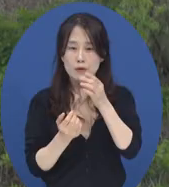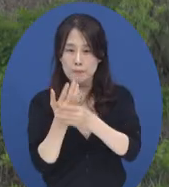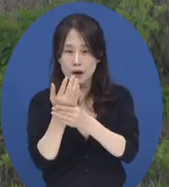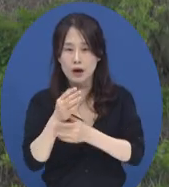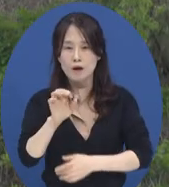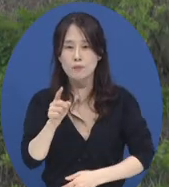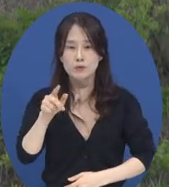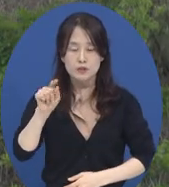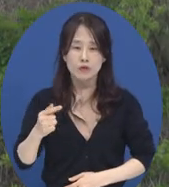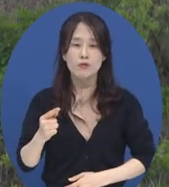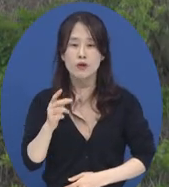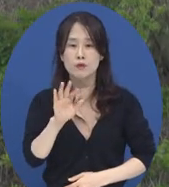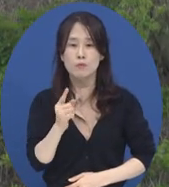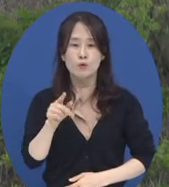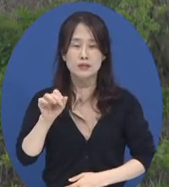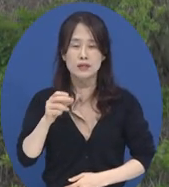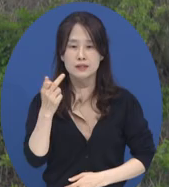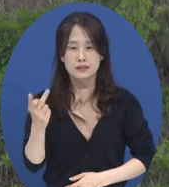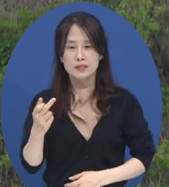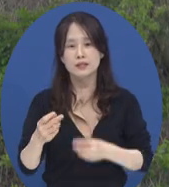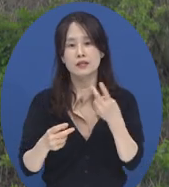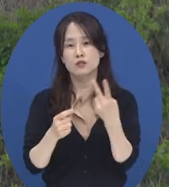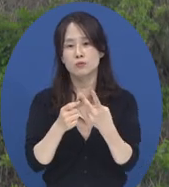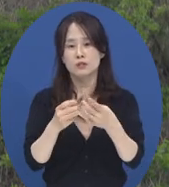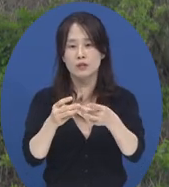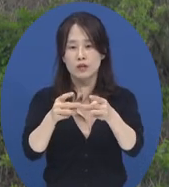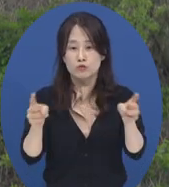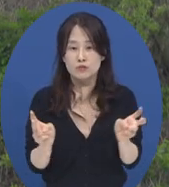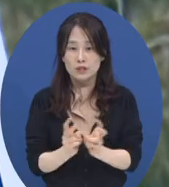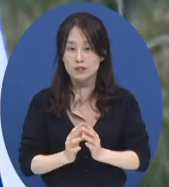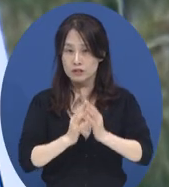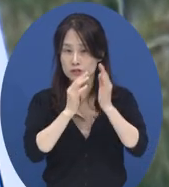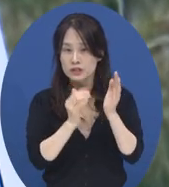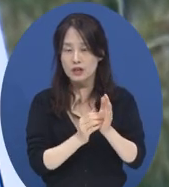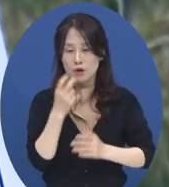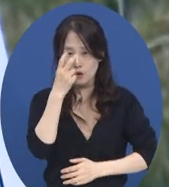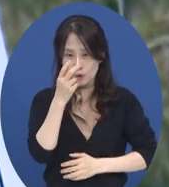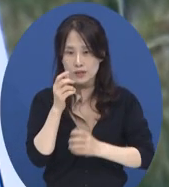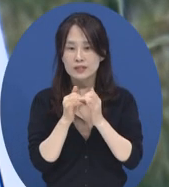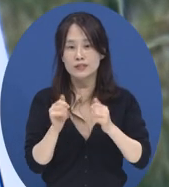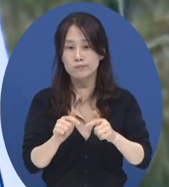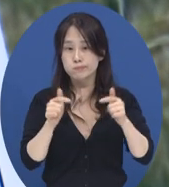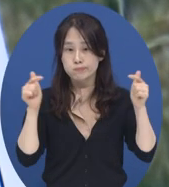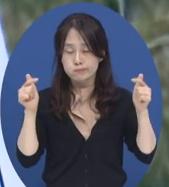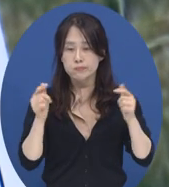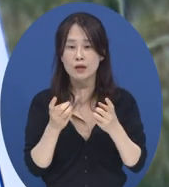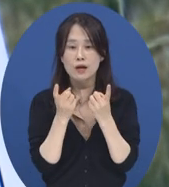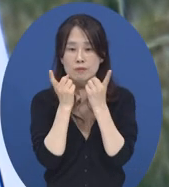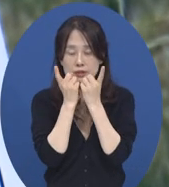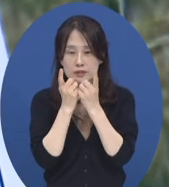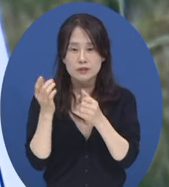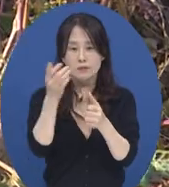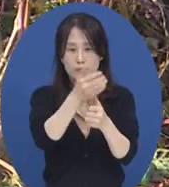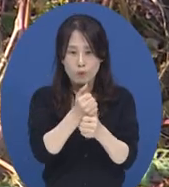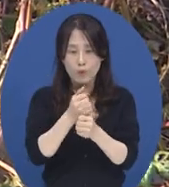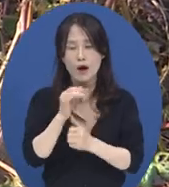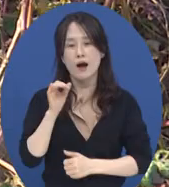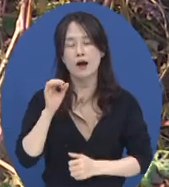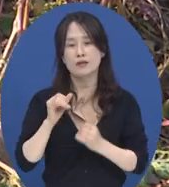발생이 잦은 포천 보장산 일대에 2차 울타리를 추가 설치하고 관리 인력을 늘리면서 야생